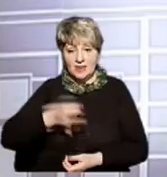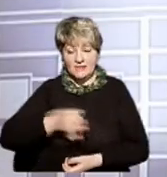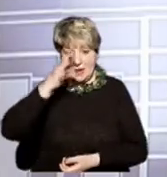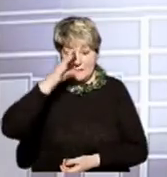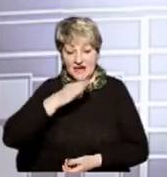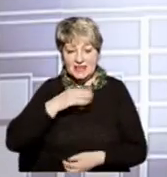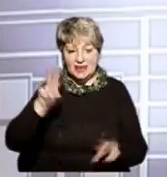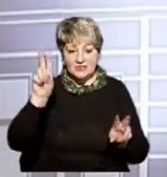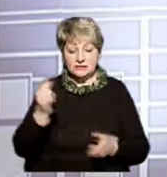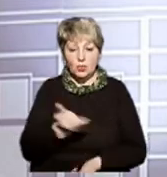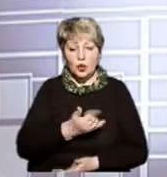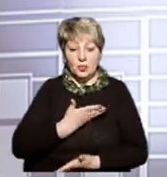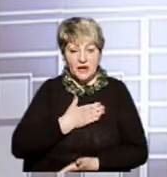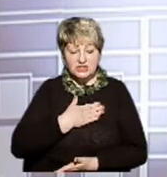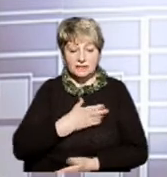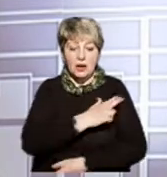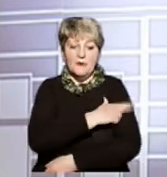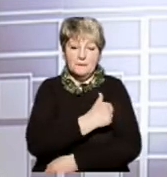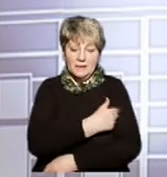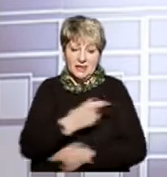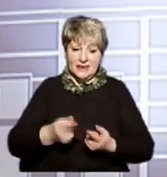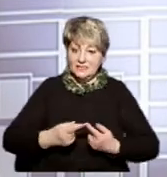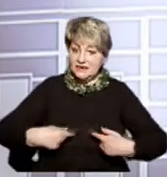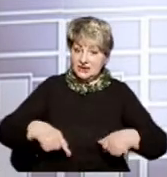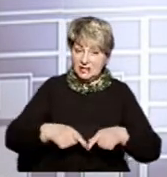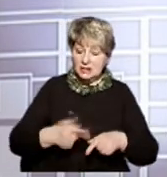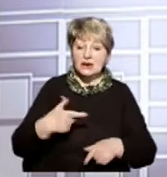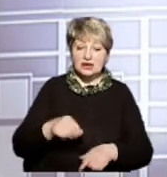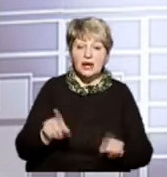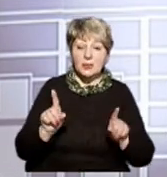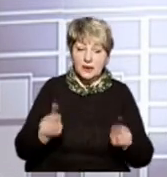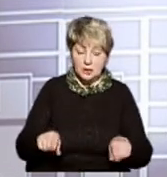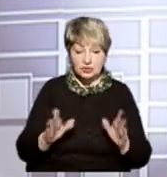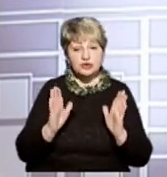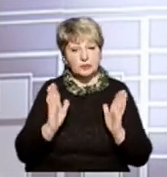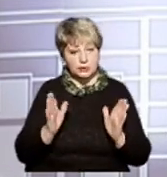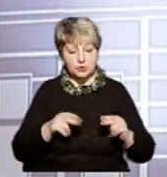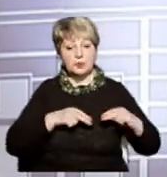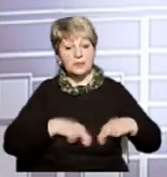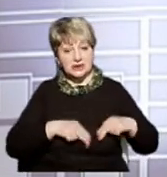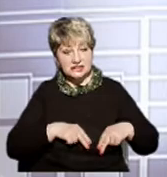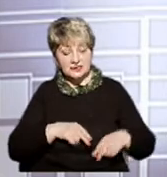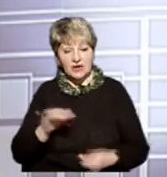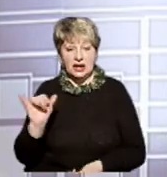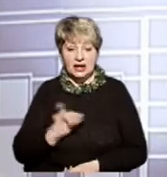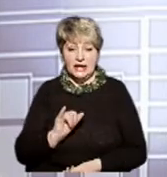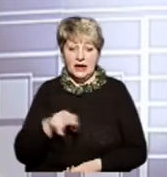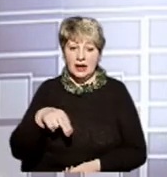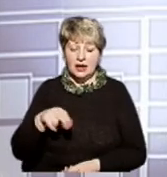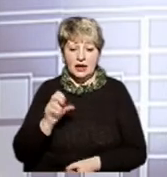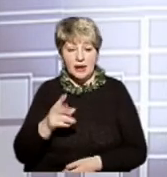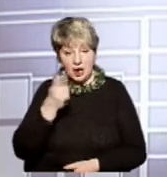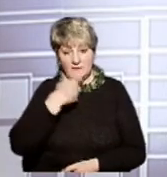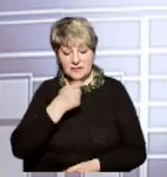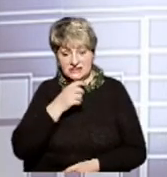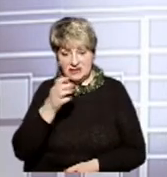у нашому поліклінічному відділенні, де також будуть працювати з ними і по тому, як вести себе